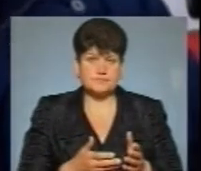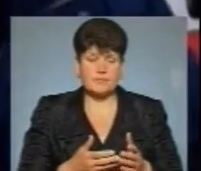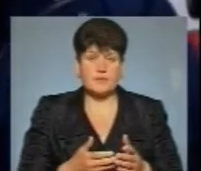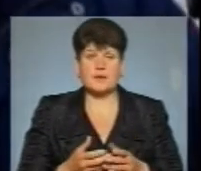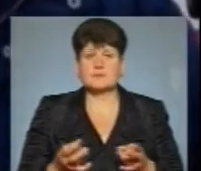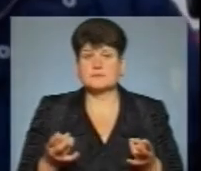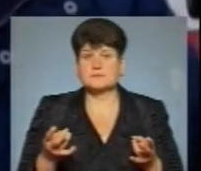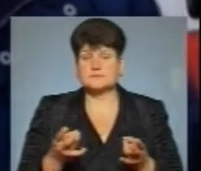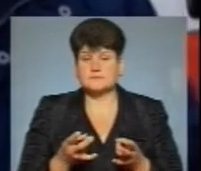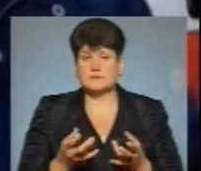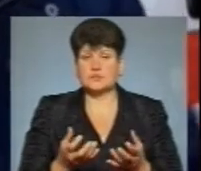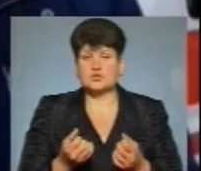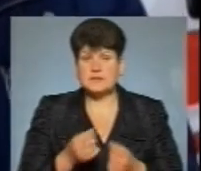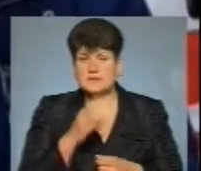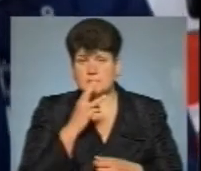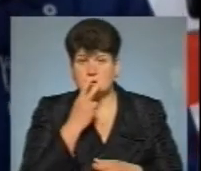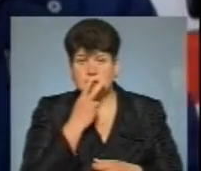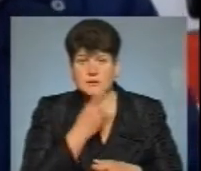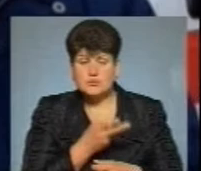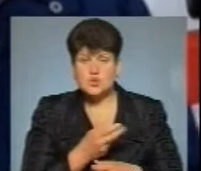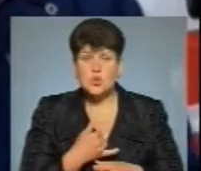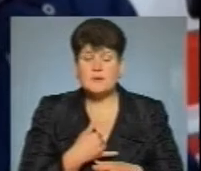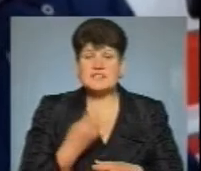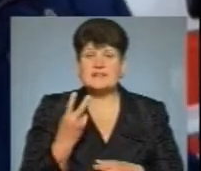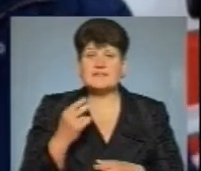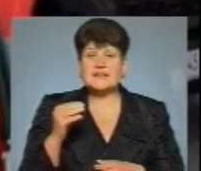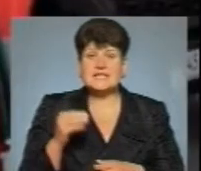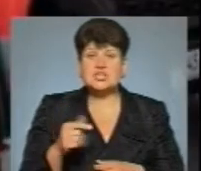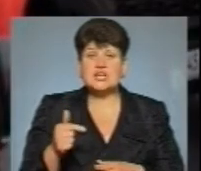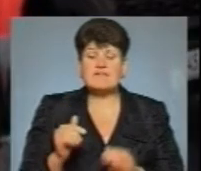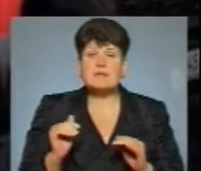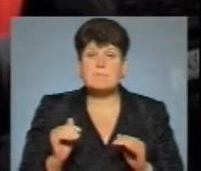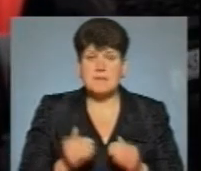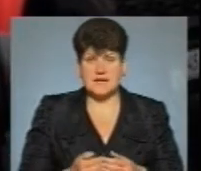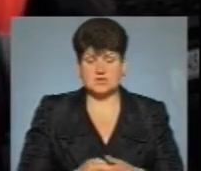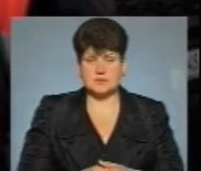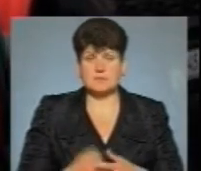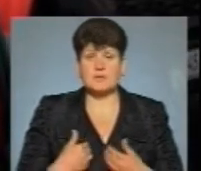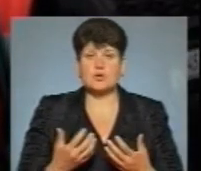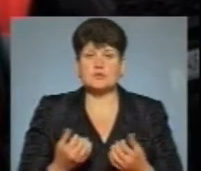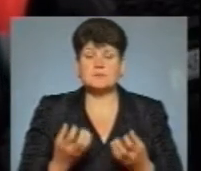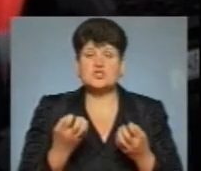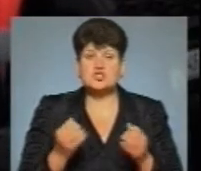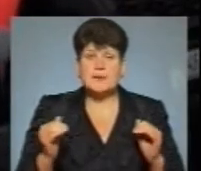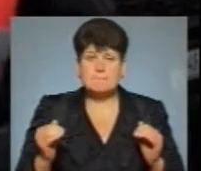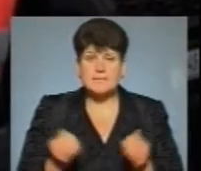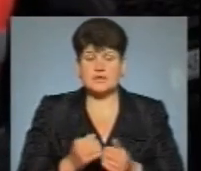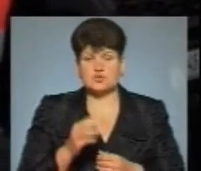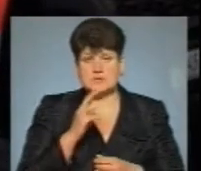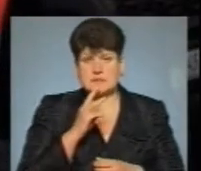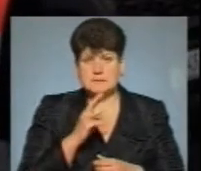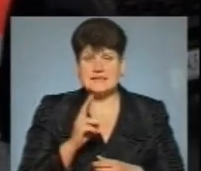приходиться получати зарплати, дивиться, в мене 2 тисячі гривень менше. Ми отримали ще меншу зарплату